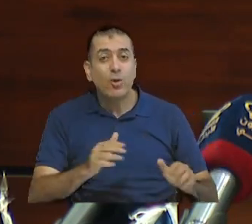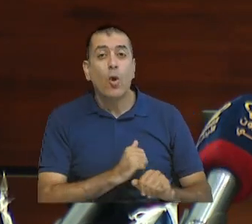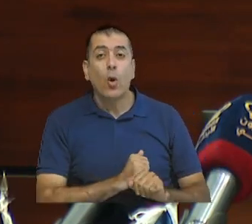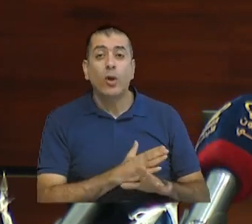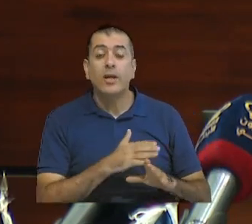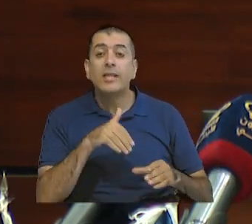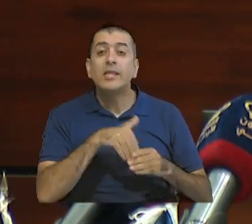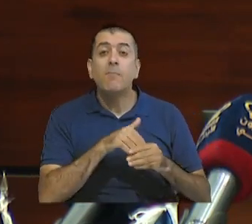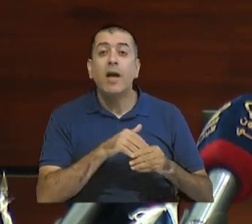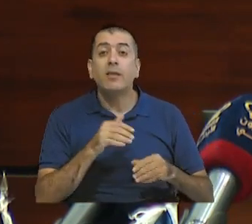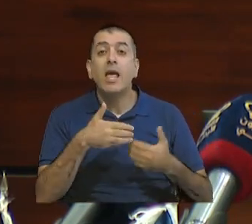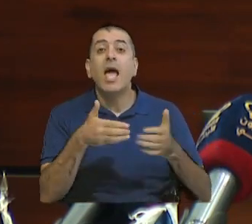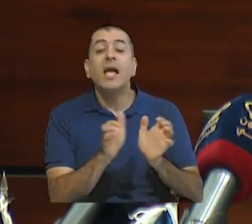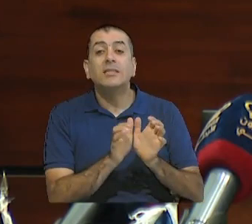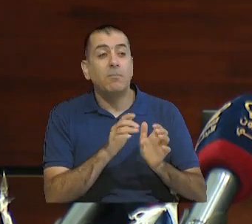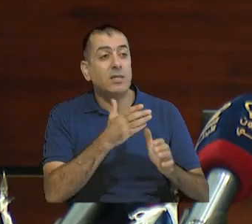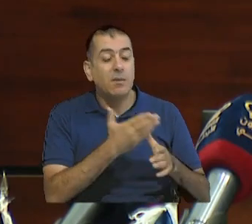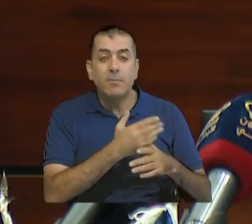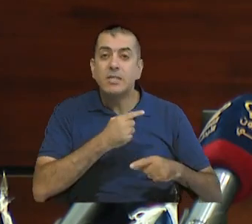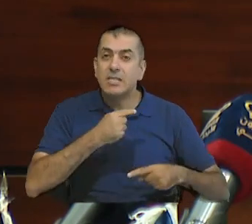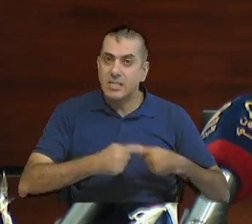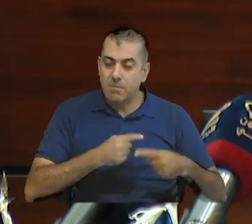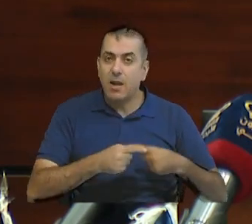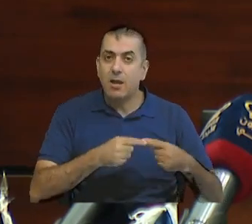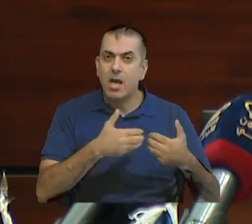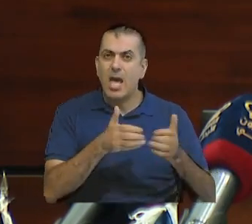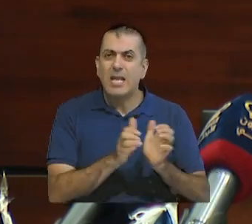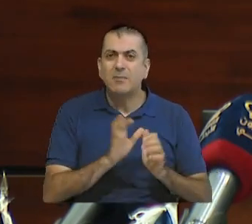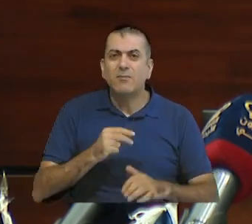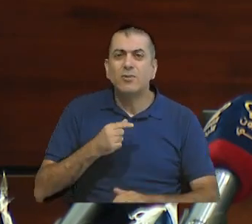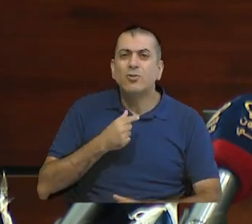الأحزاب يشجع الأحزاب على أن تكون مستدامة ومؤسسة وليست حزب على أساس فردي.